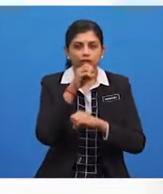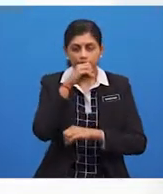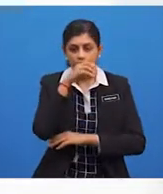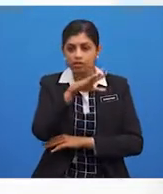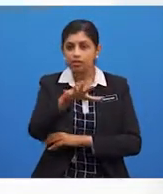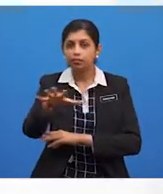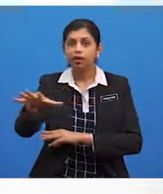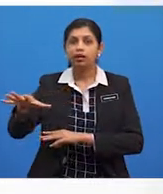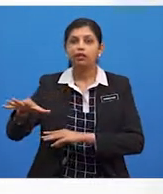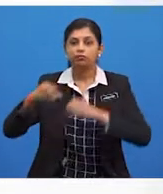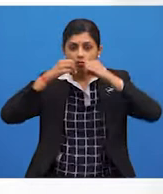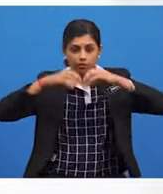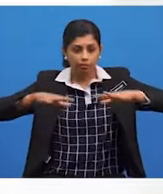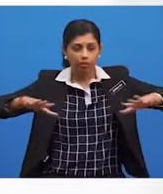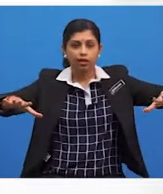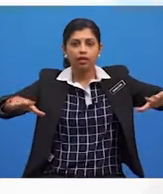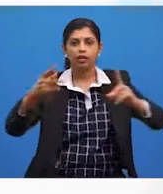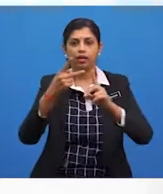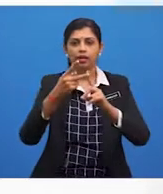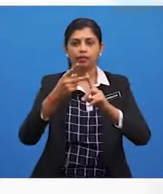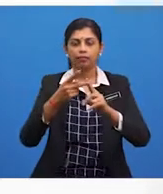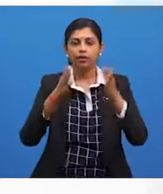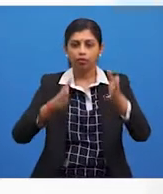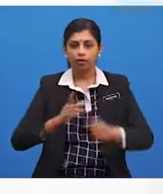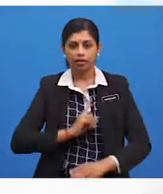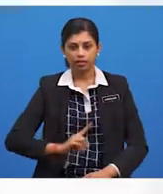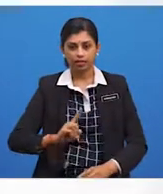boleh disebarkan kepada penganut Islam.